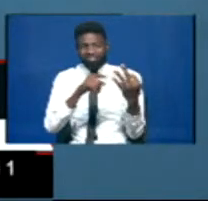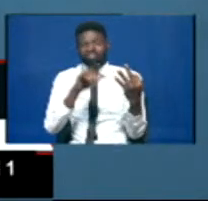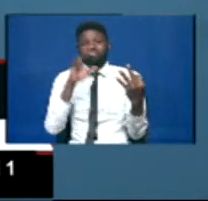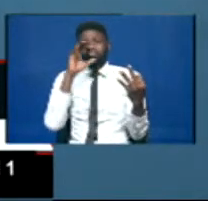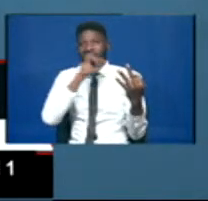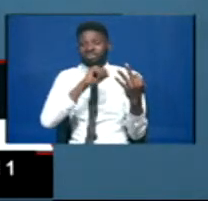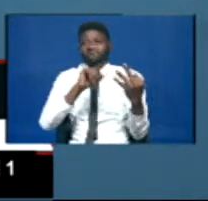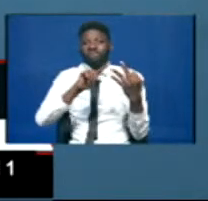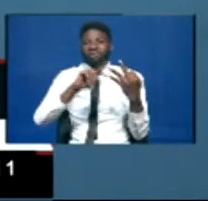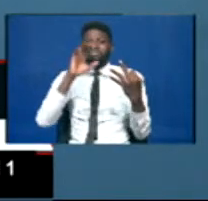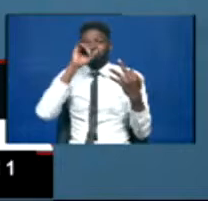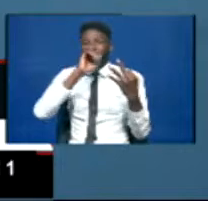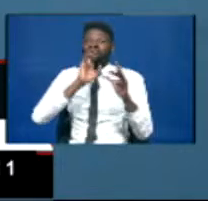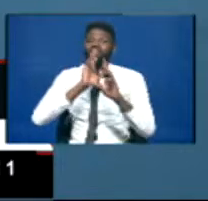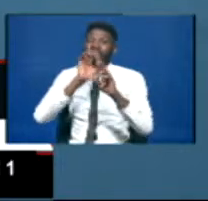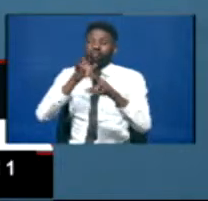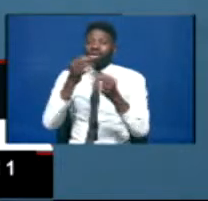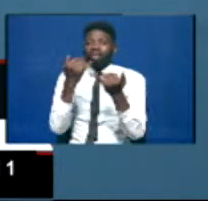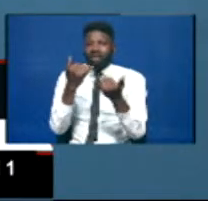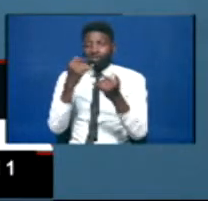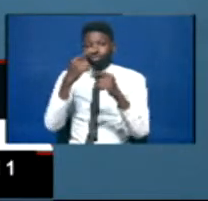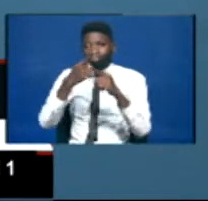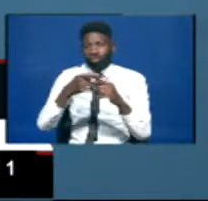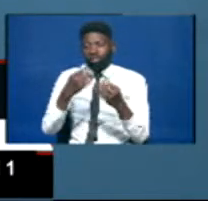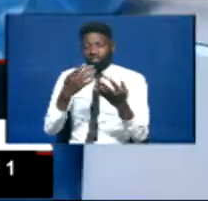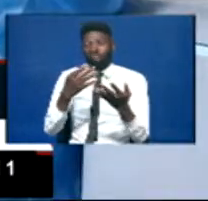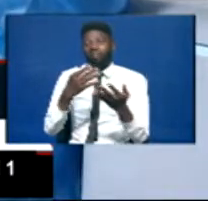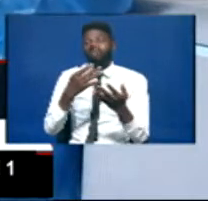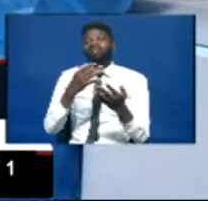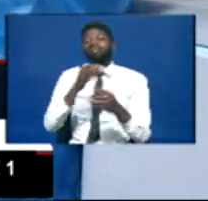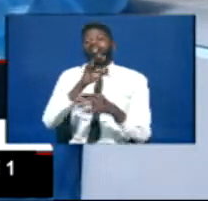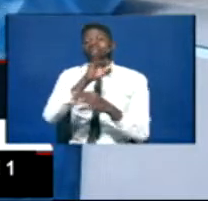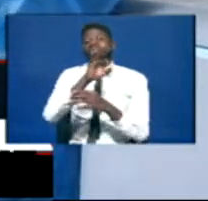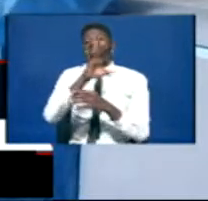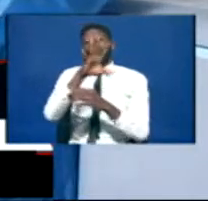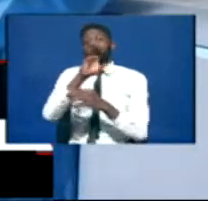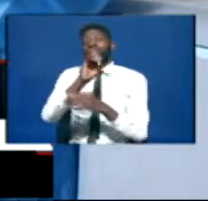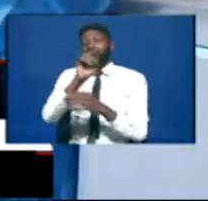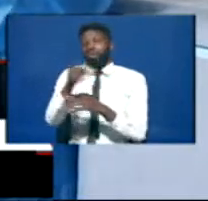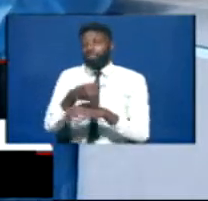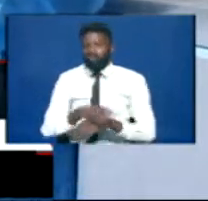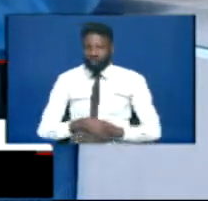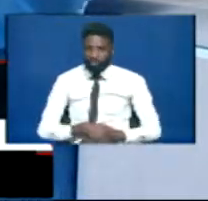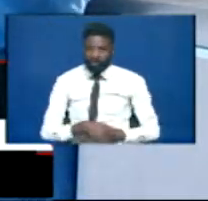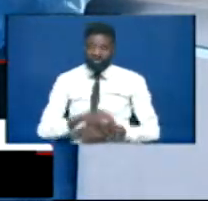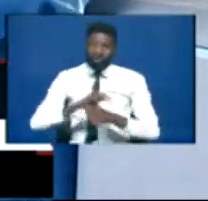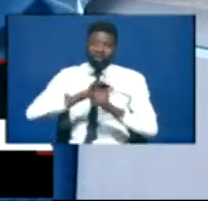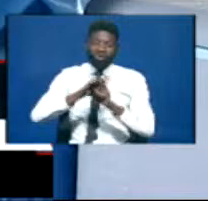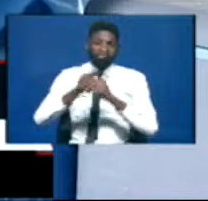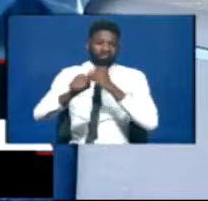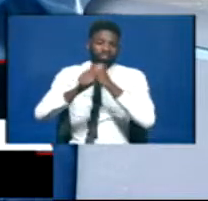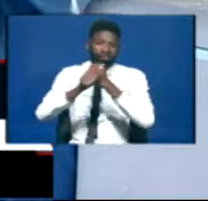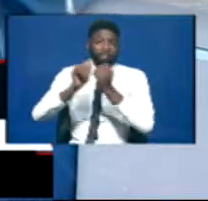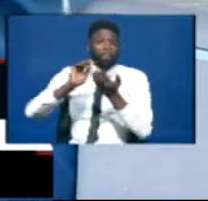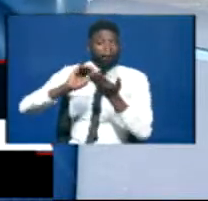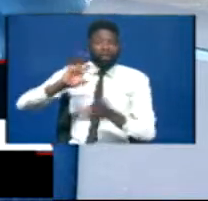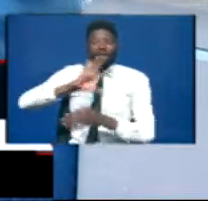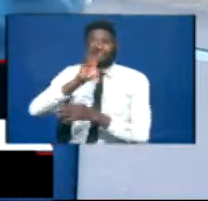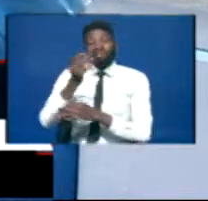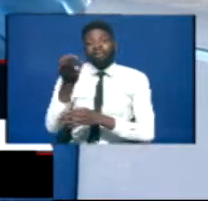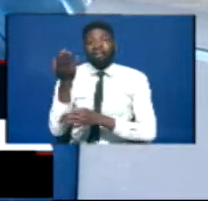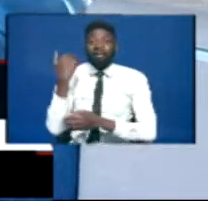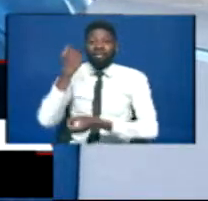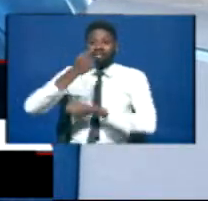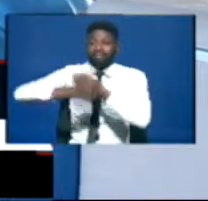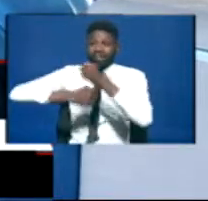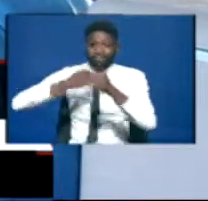idadi sahihi ya vifo ni takriban 1,350. Janga hilo lilikuwa hatari zaidi barani Afrika mwaka uliopita,